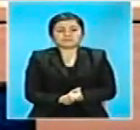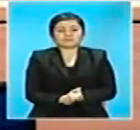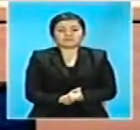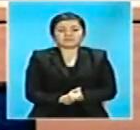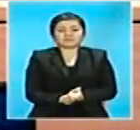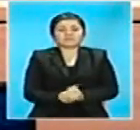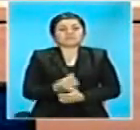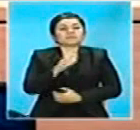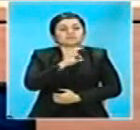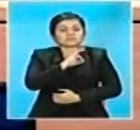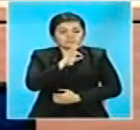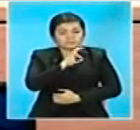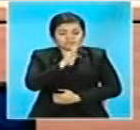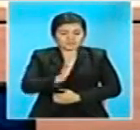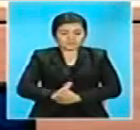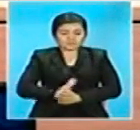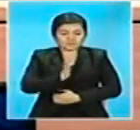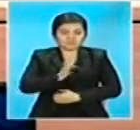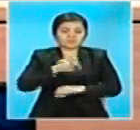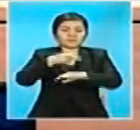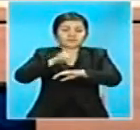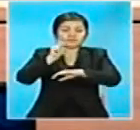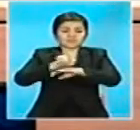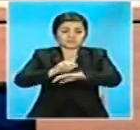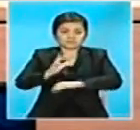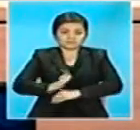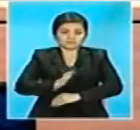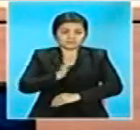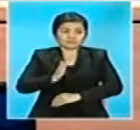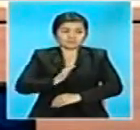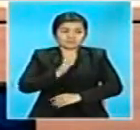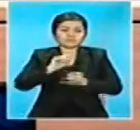มาชิกที่รักเคารพท่านประธานที่เคารพนะครับ